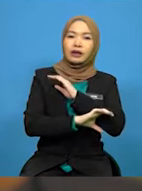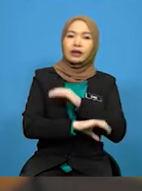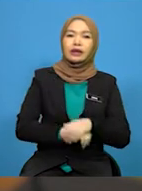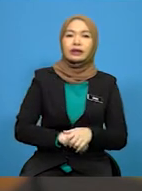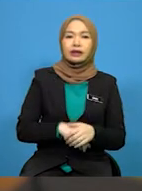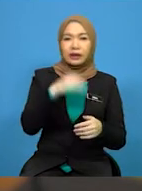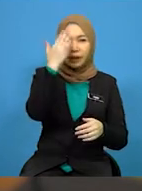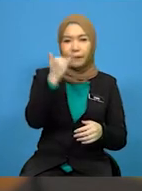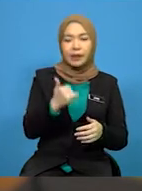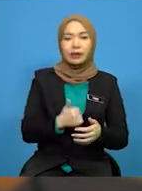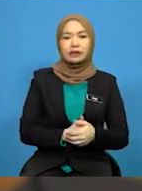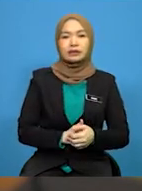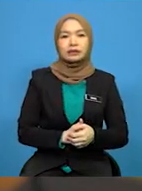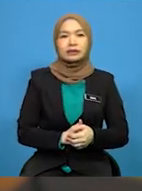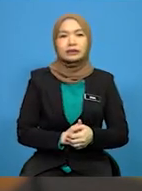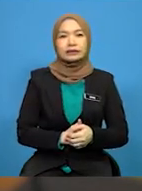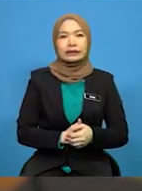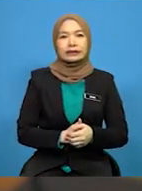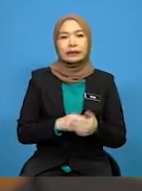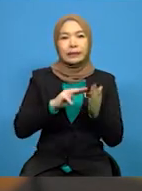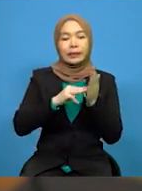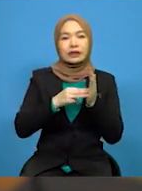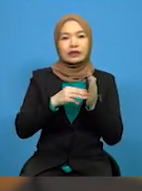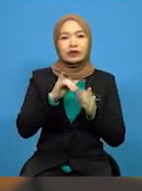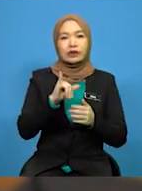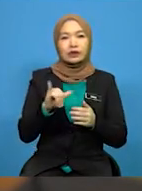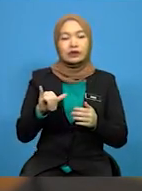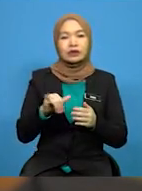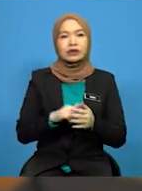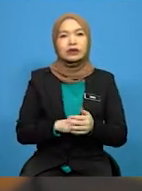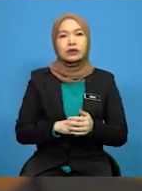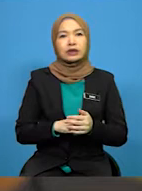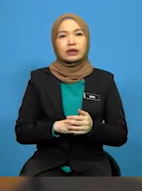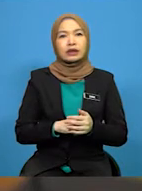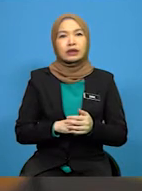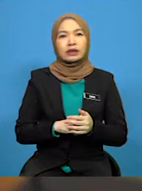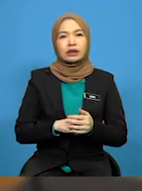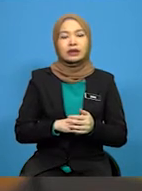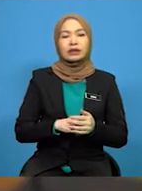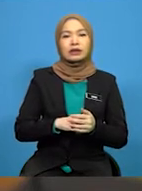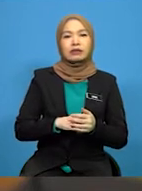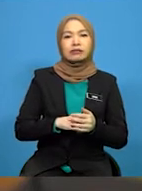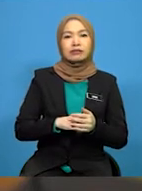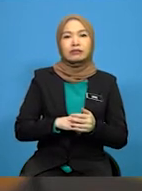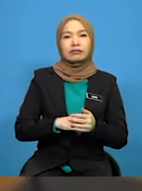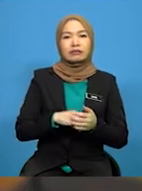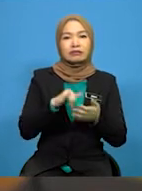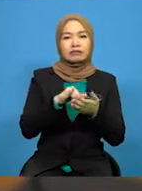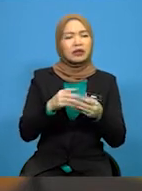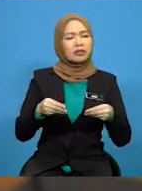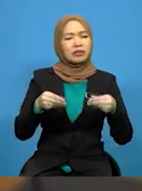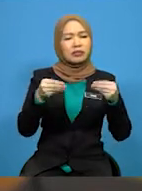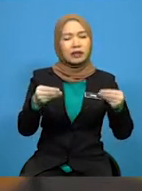dengan diatasi. Maksudnya di sini, inflasi memberi kesan buruk terhadap ekonomi. Sebab itulah